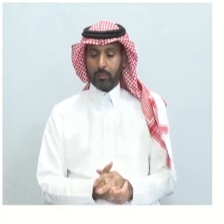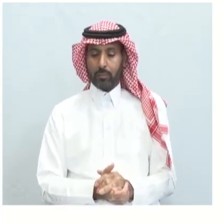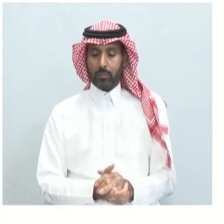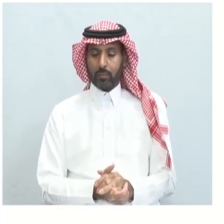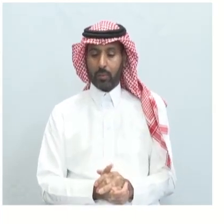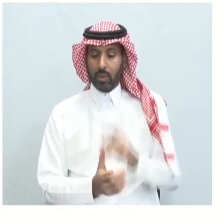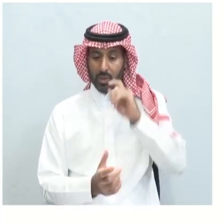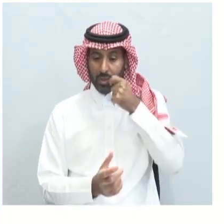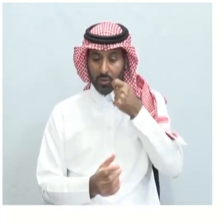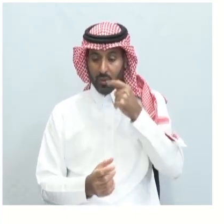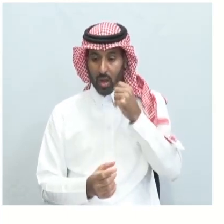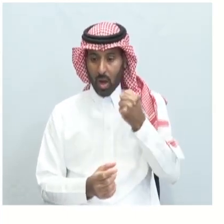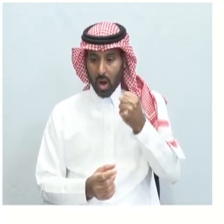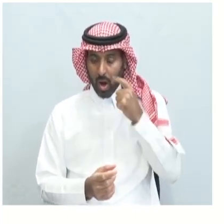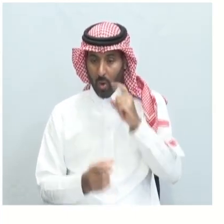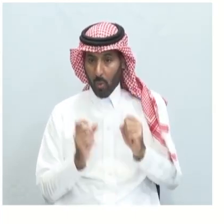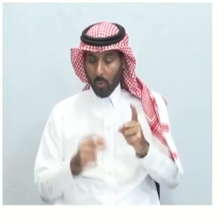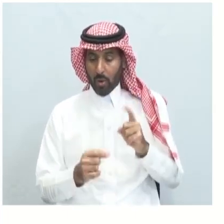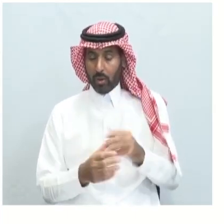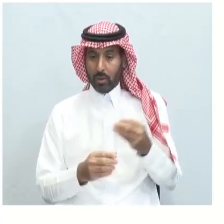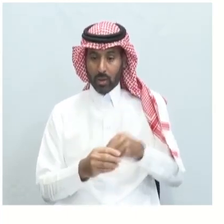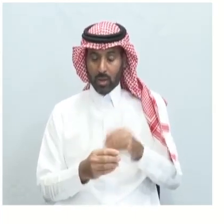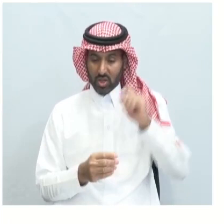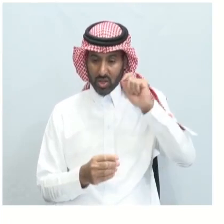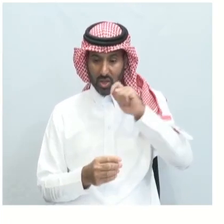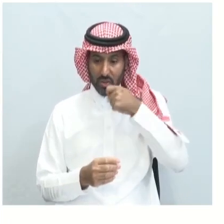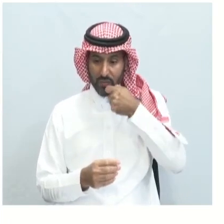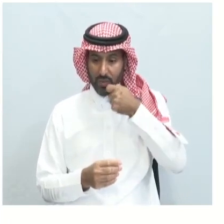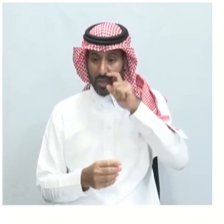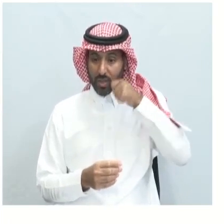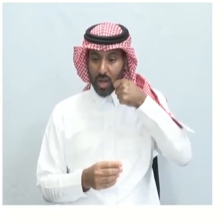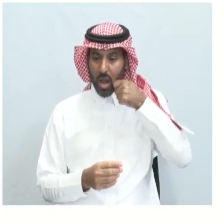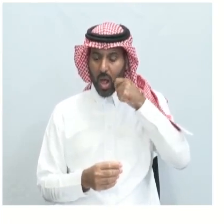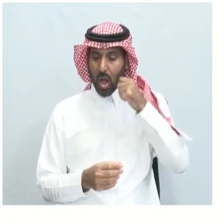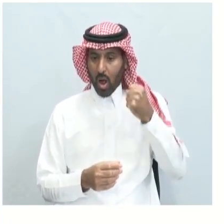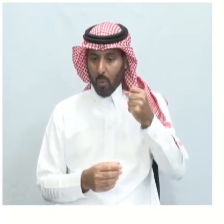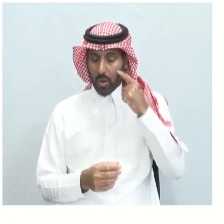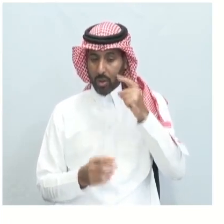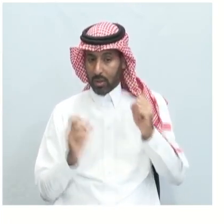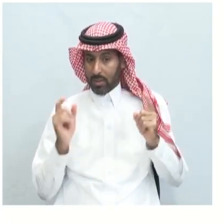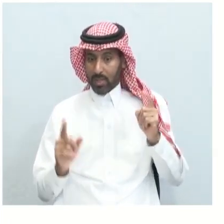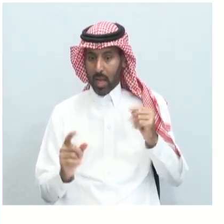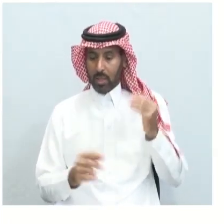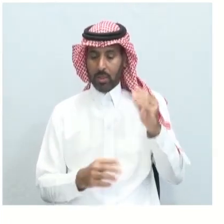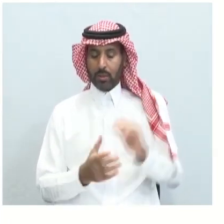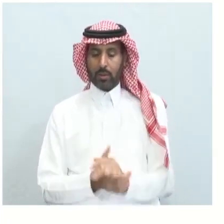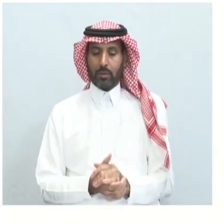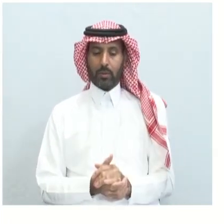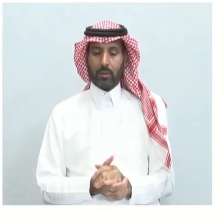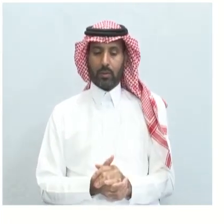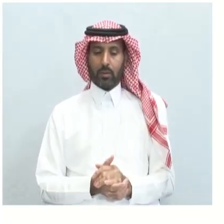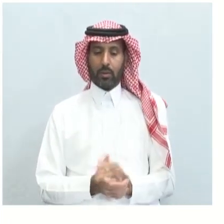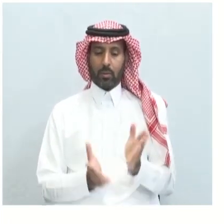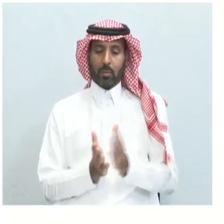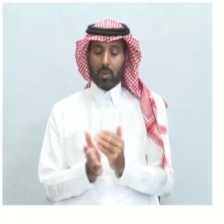ولذلك يتم استخدام التدابير الامنيه القويه مثل التشفير القوي للاتصالات تطبيق